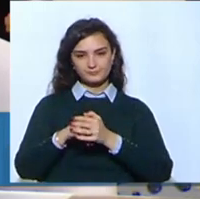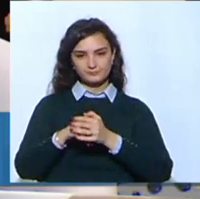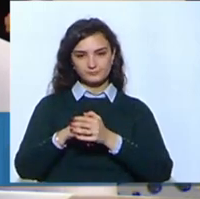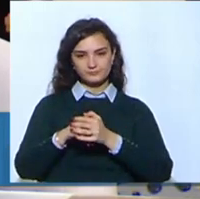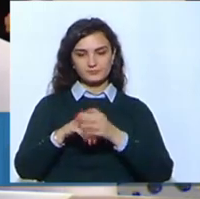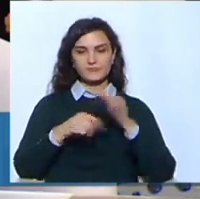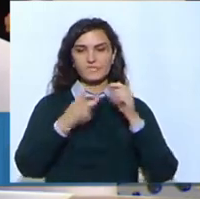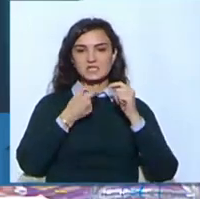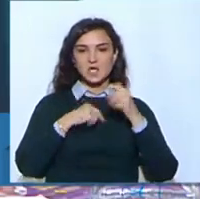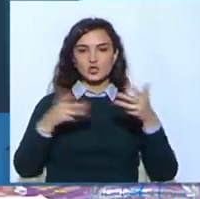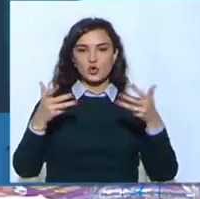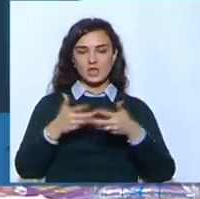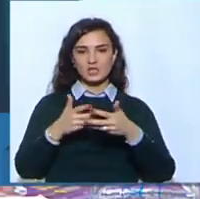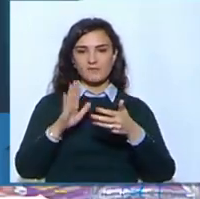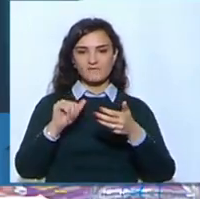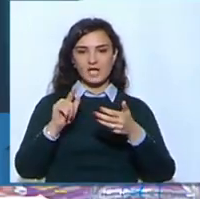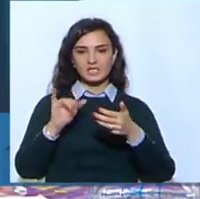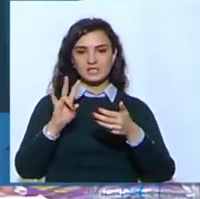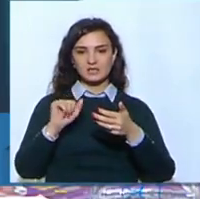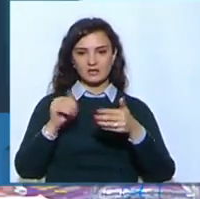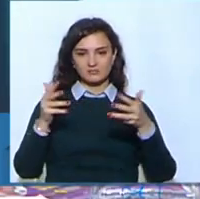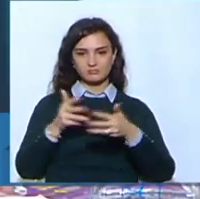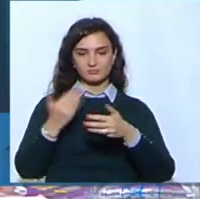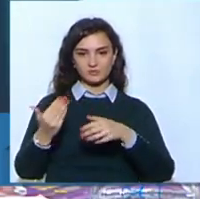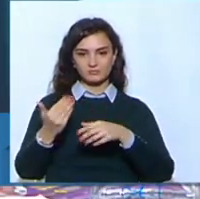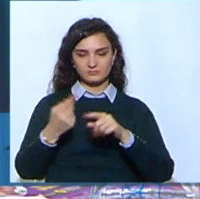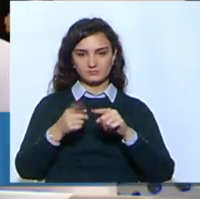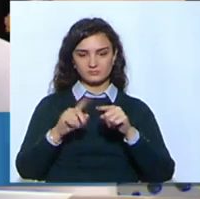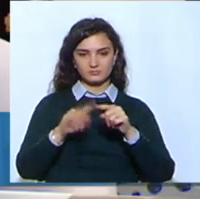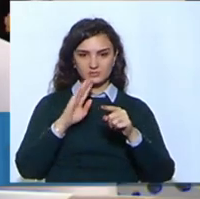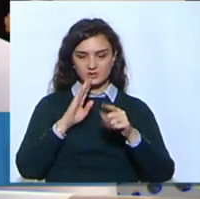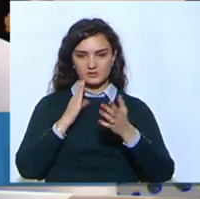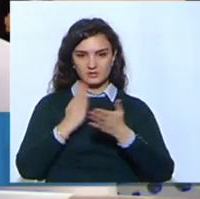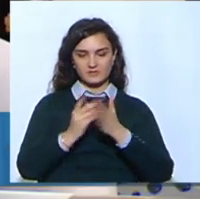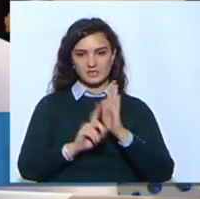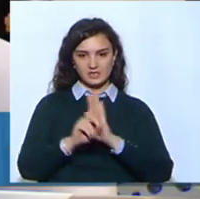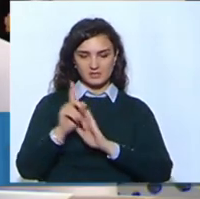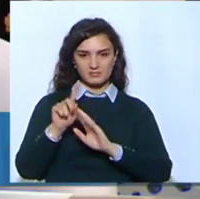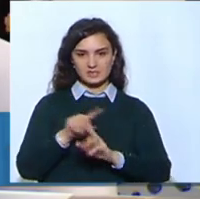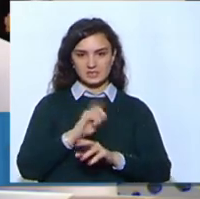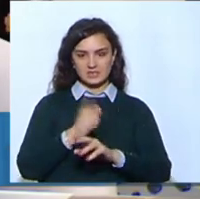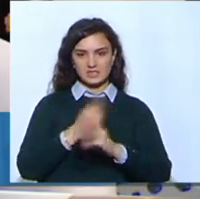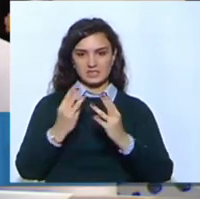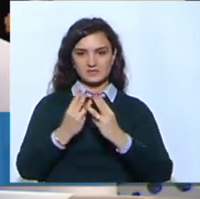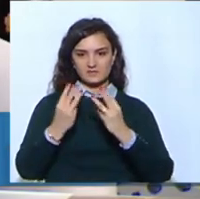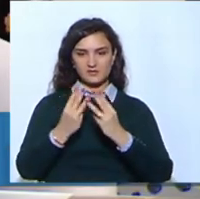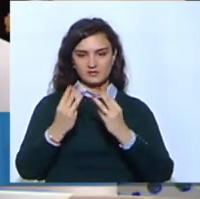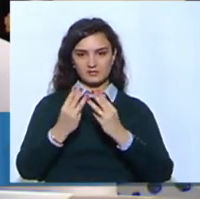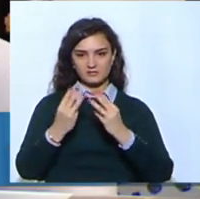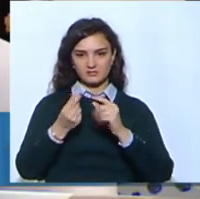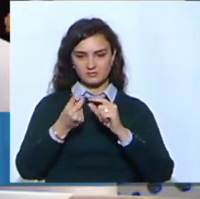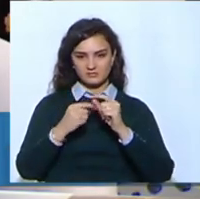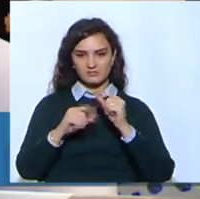იგი საშუალოს ანთების ნიშნები, ანუ ვაგინით რასაც ვეძახეთ სამედიცინო ენაზე, ქალს ეწყება ძლიერი წვა გარეთ სასქესო ორგანო ეს